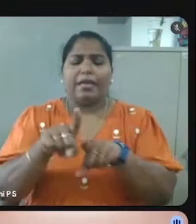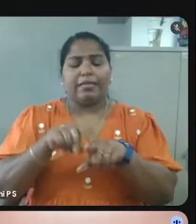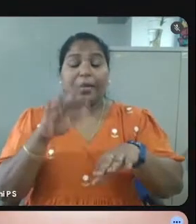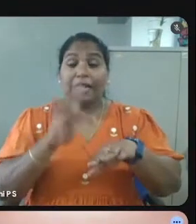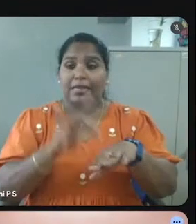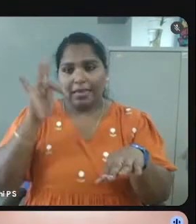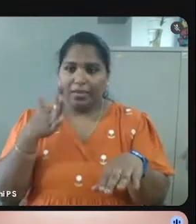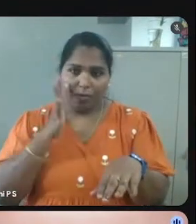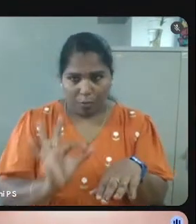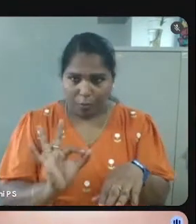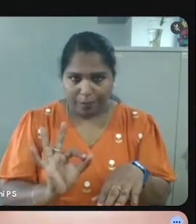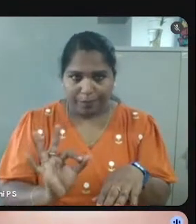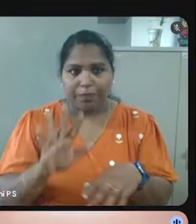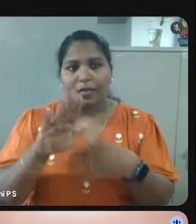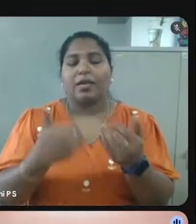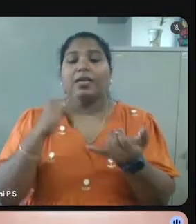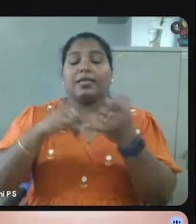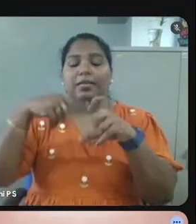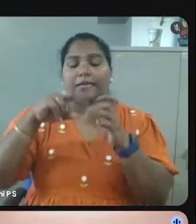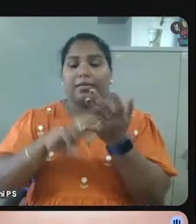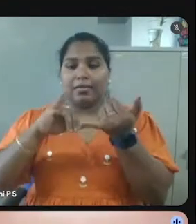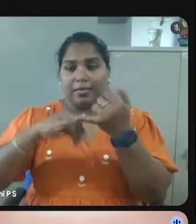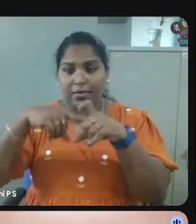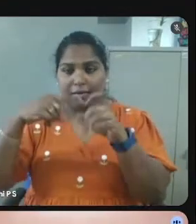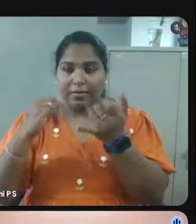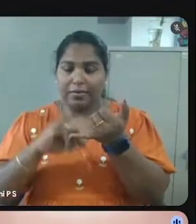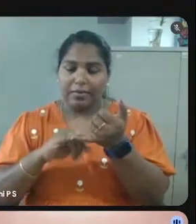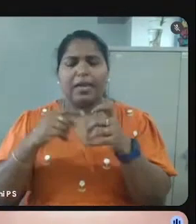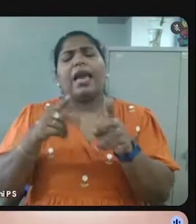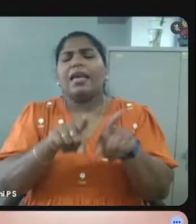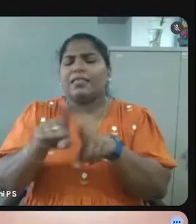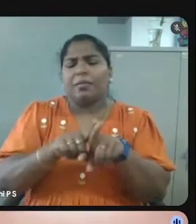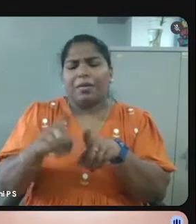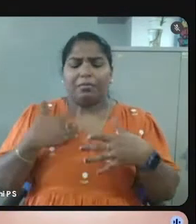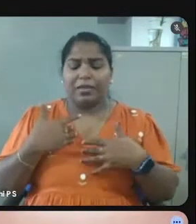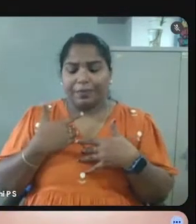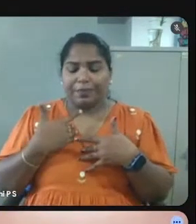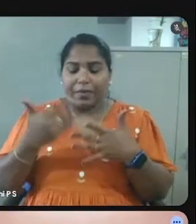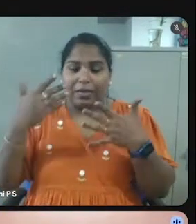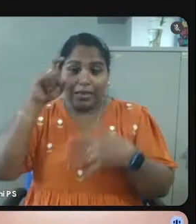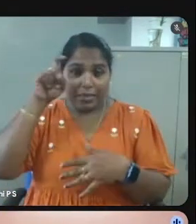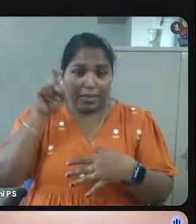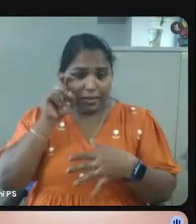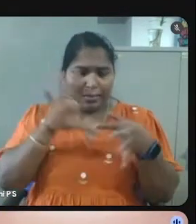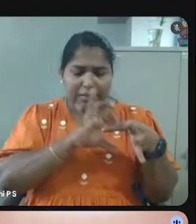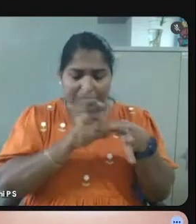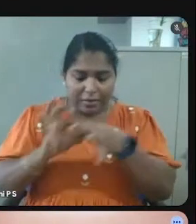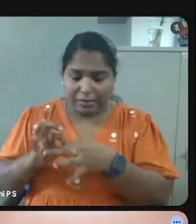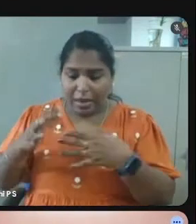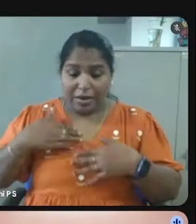അപ്പൊ പ്രവർത്തനങ്ങൾ സെക്സ് കൂടി ഒരു സെൽഫ് എസ്റ്റീം ഉണ്ടാക്കാനുള്ള വളരെ സപ്പോർട്ട്